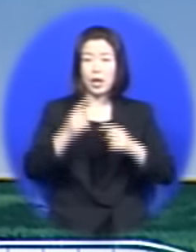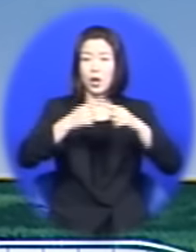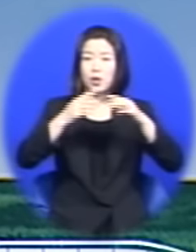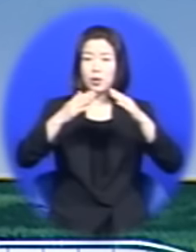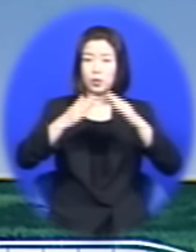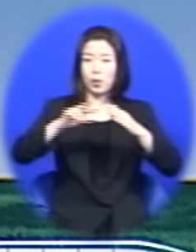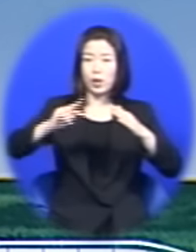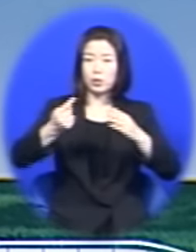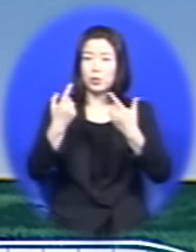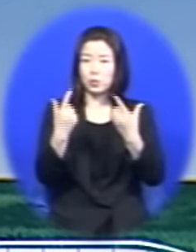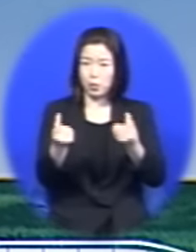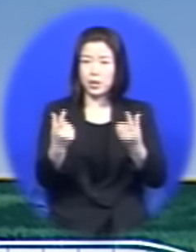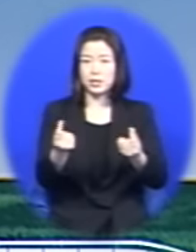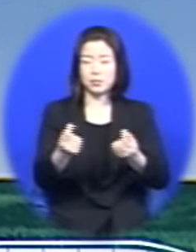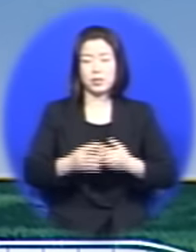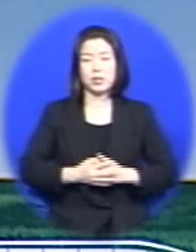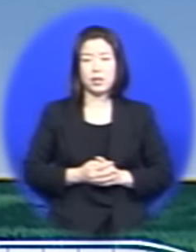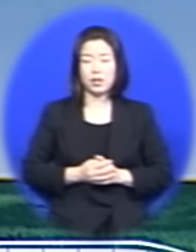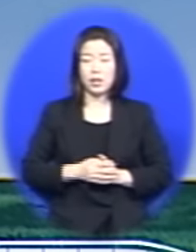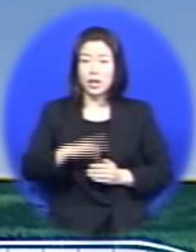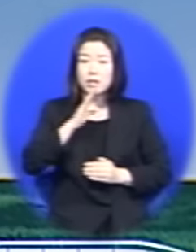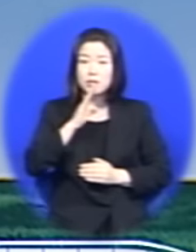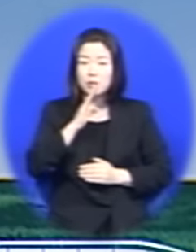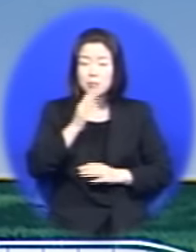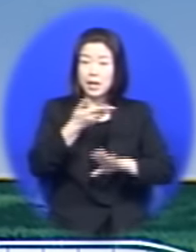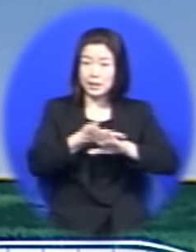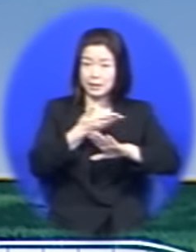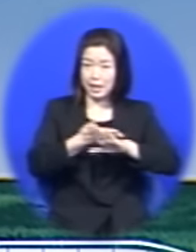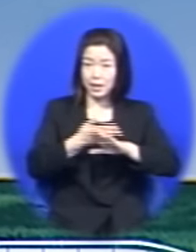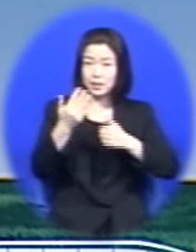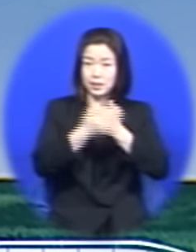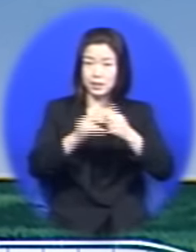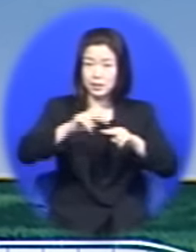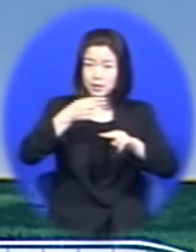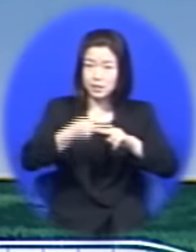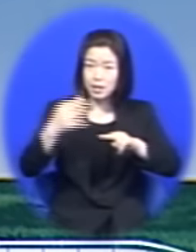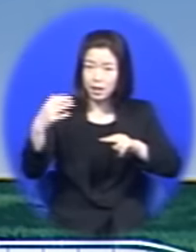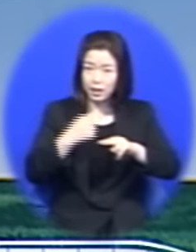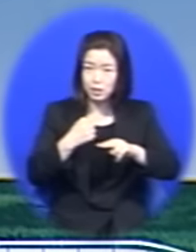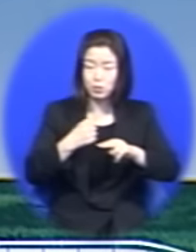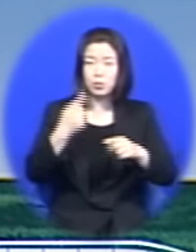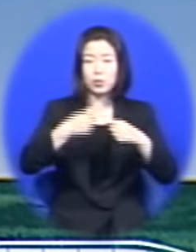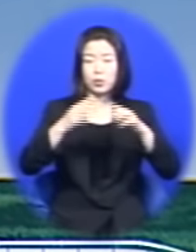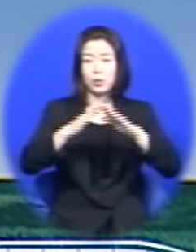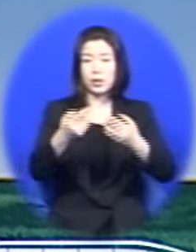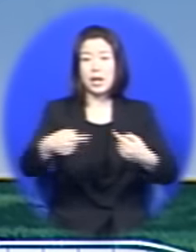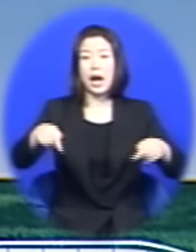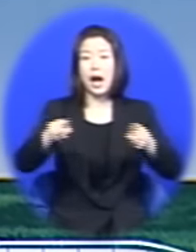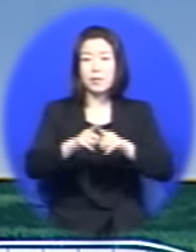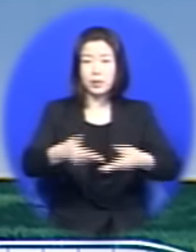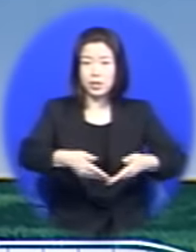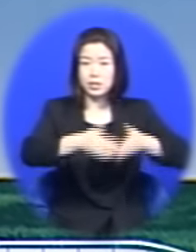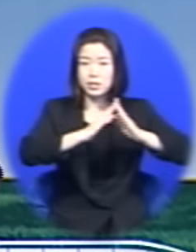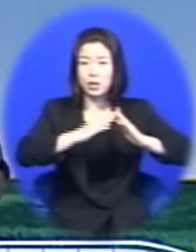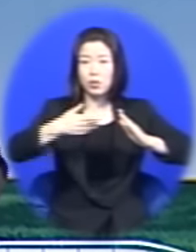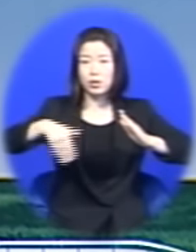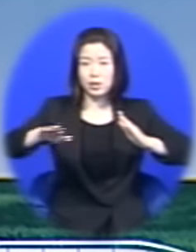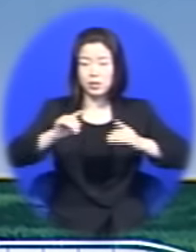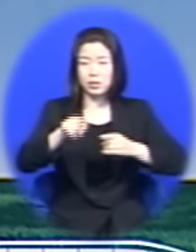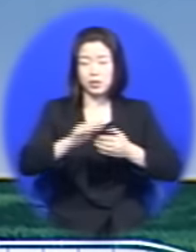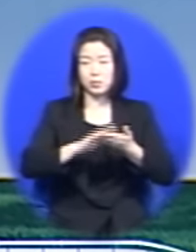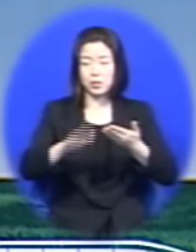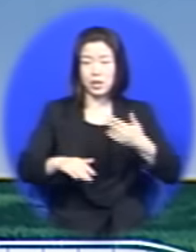교회도 똑같아요. 정말 다른 은사를 가지고 교회를 같이 세워가는 겁니다.